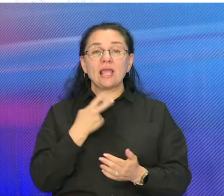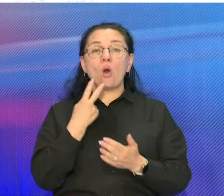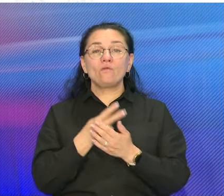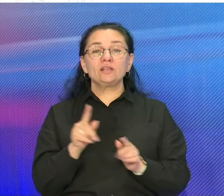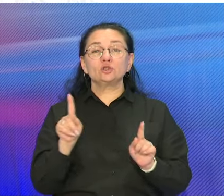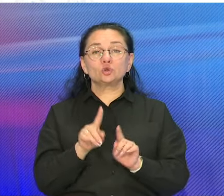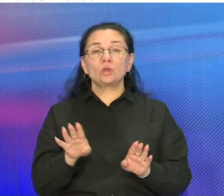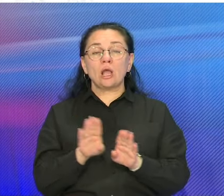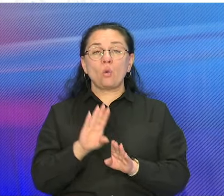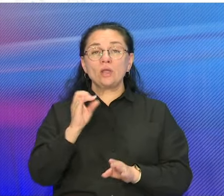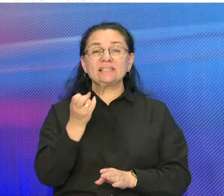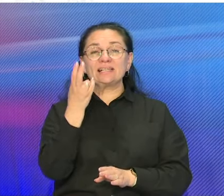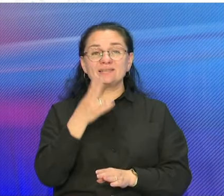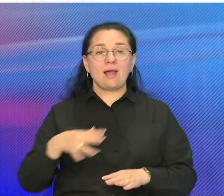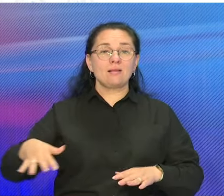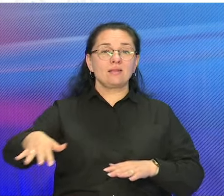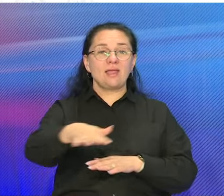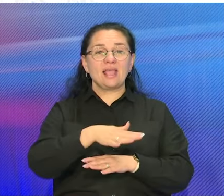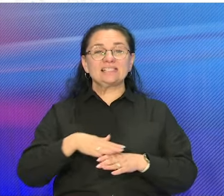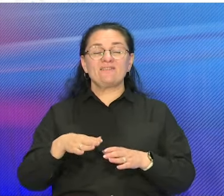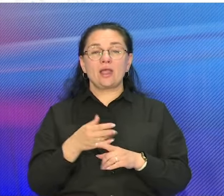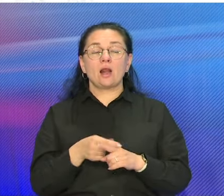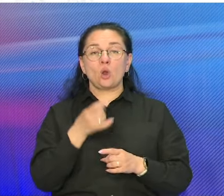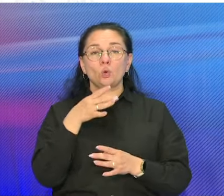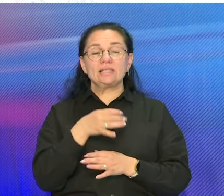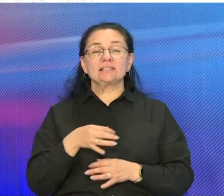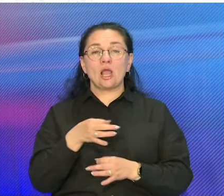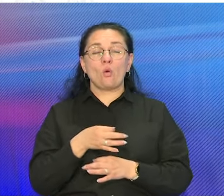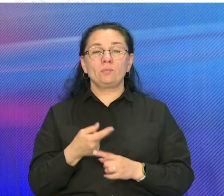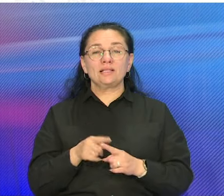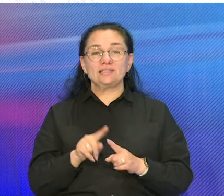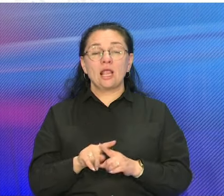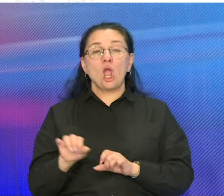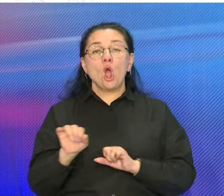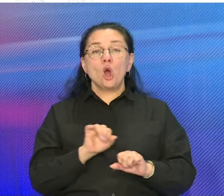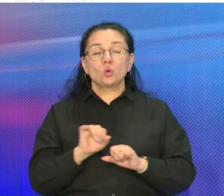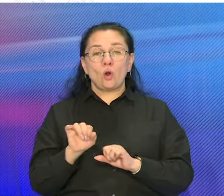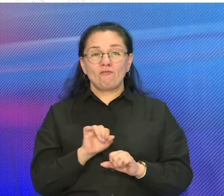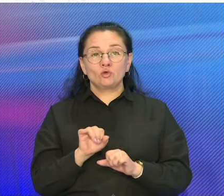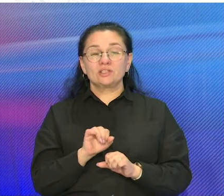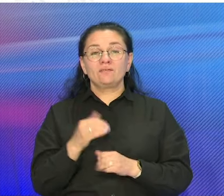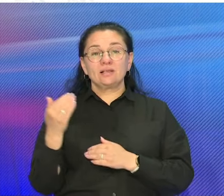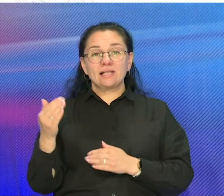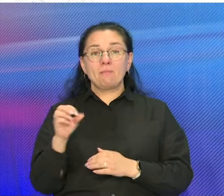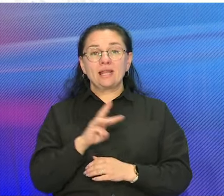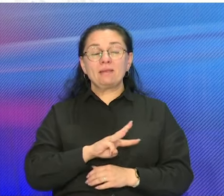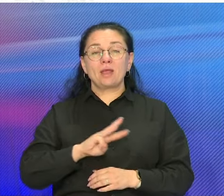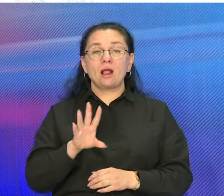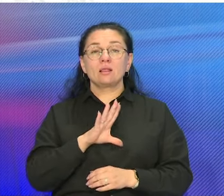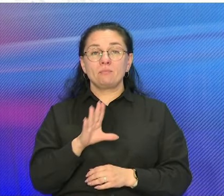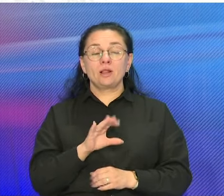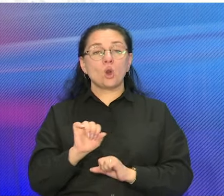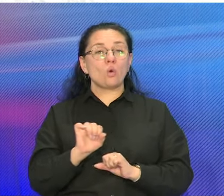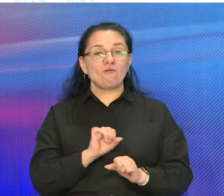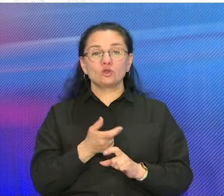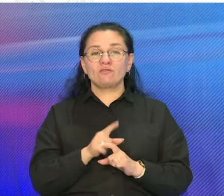Гродничины Чего за годы руководства Марией Михайловной удалось добиться А руководство было талантливое,